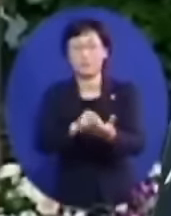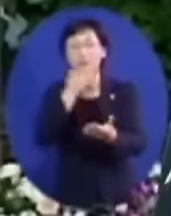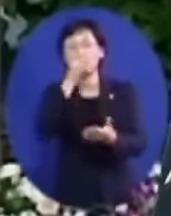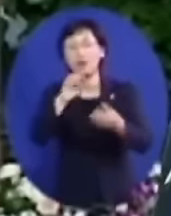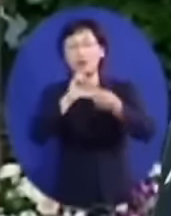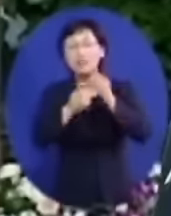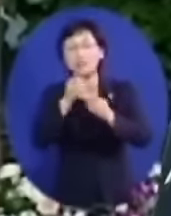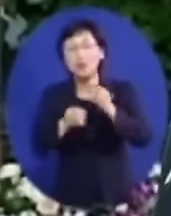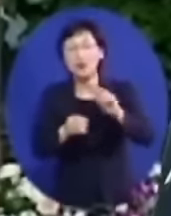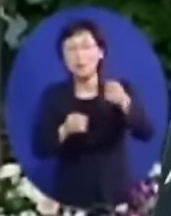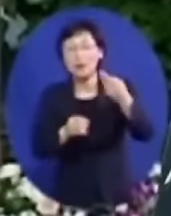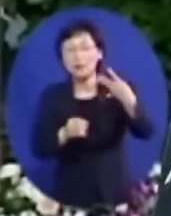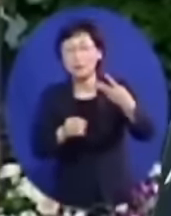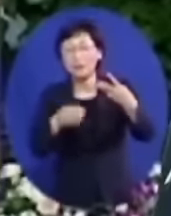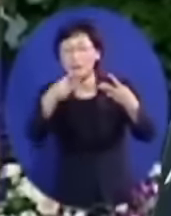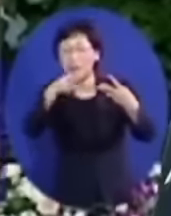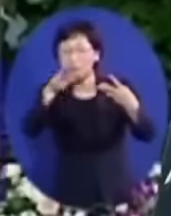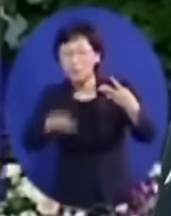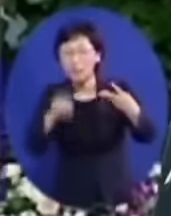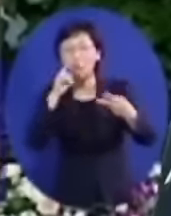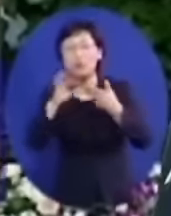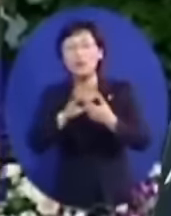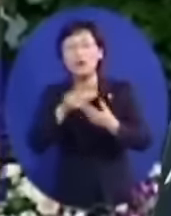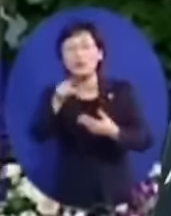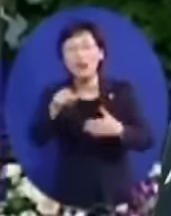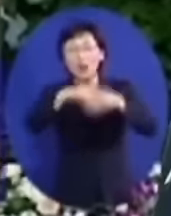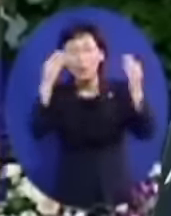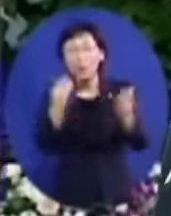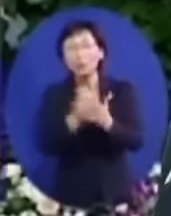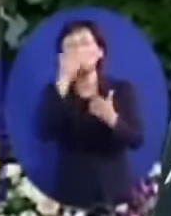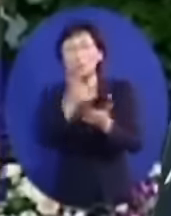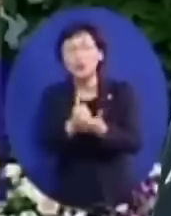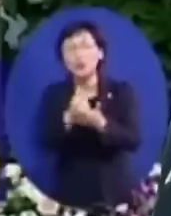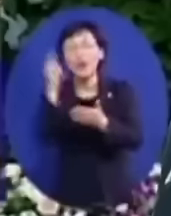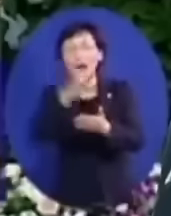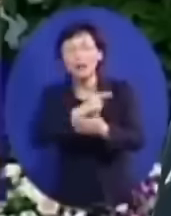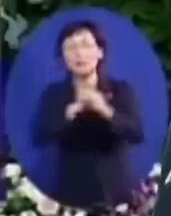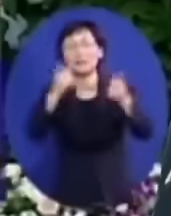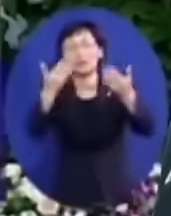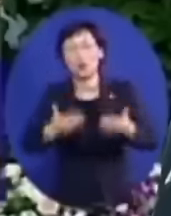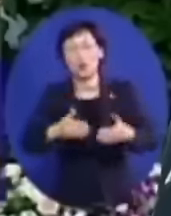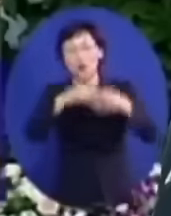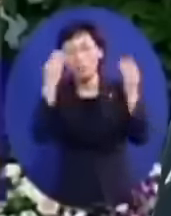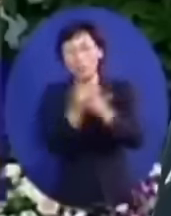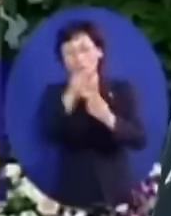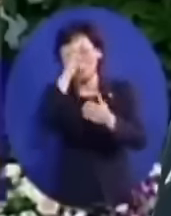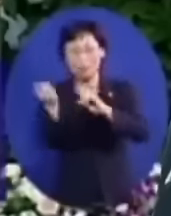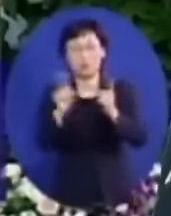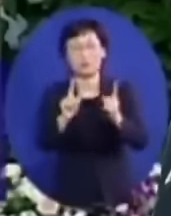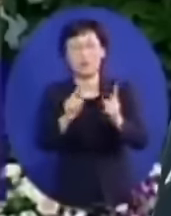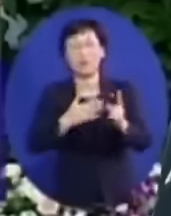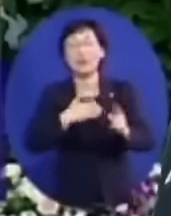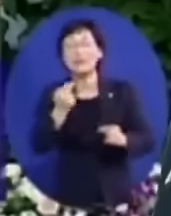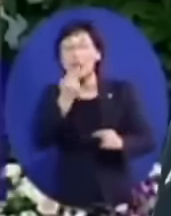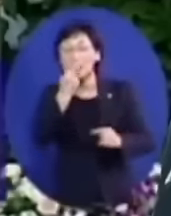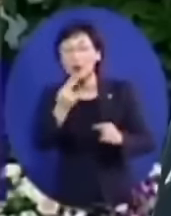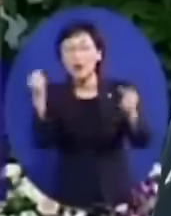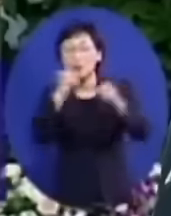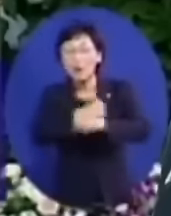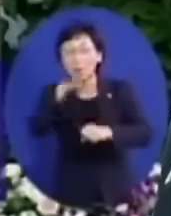시편 103편 3절로 5절에 그가 내 모든 죄악을 사하시며 내 모든 병을 고치시며 내 생명을